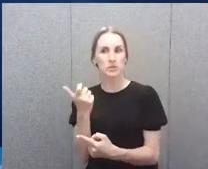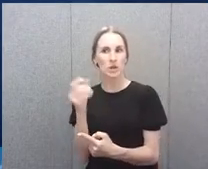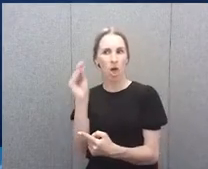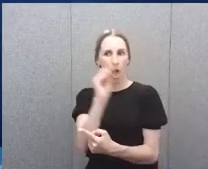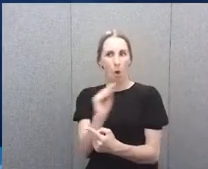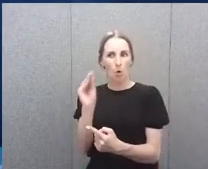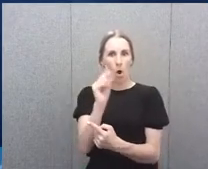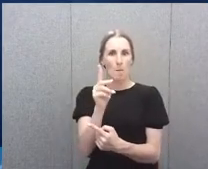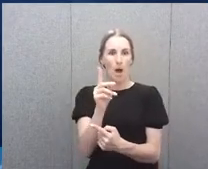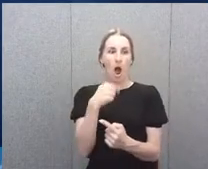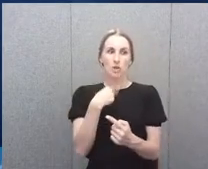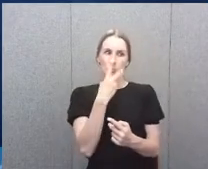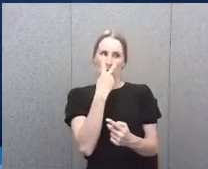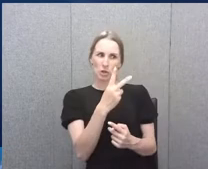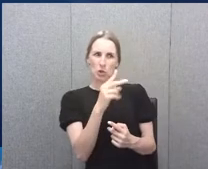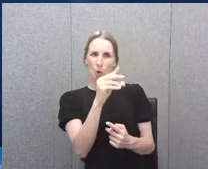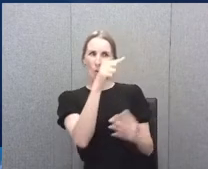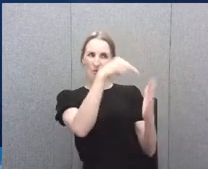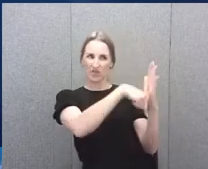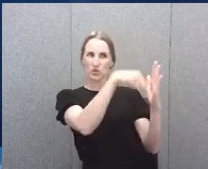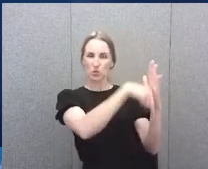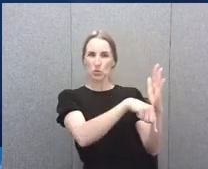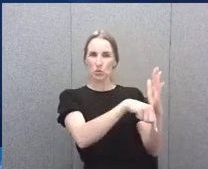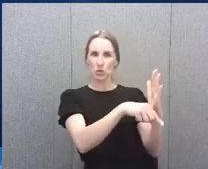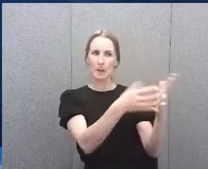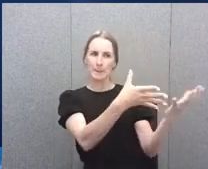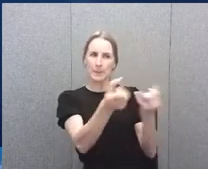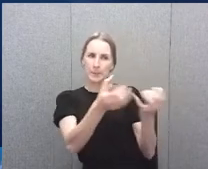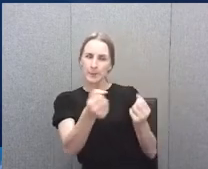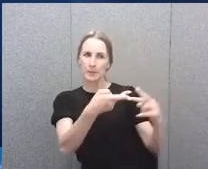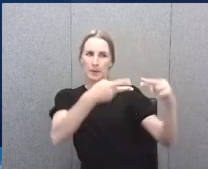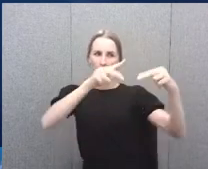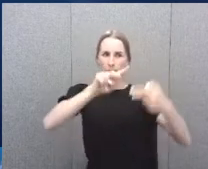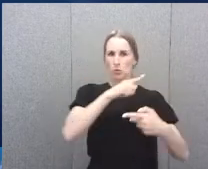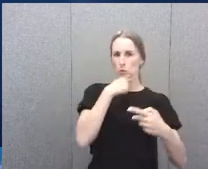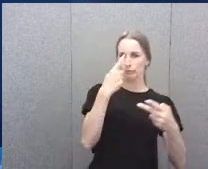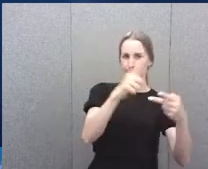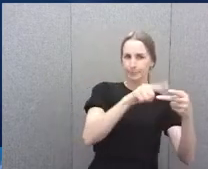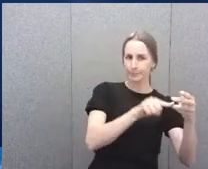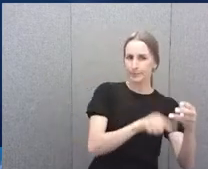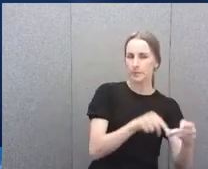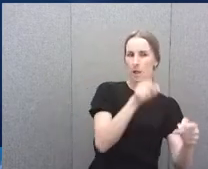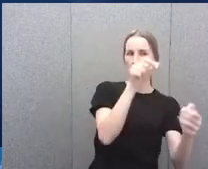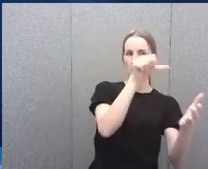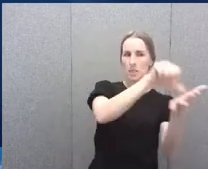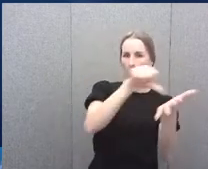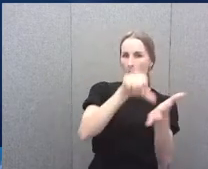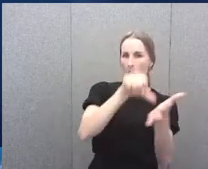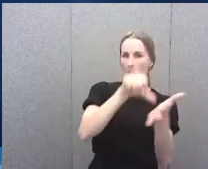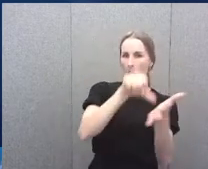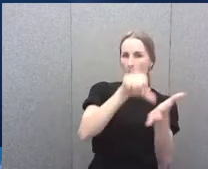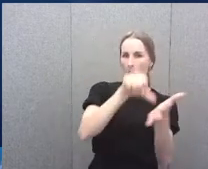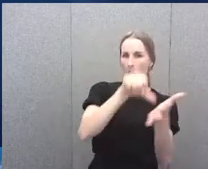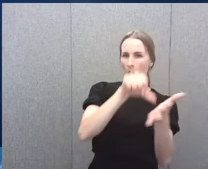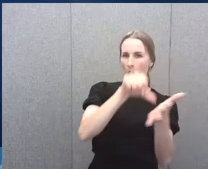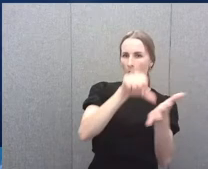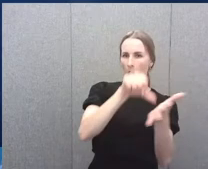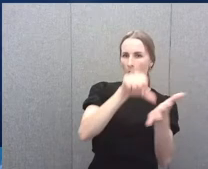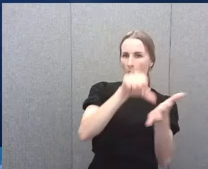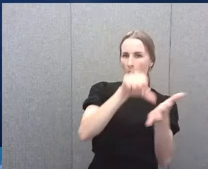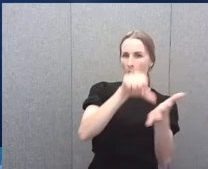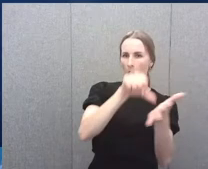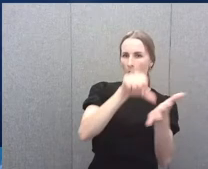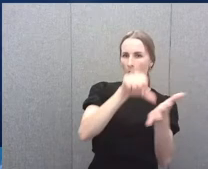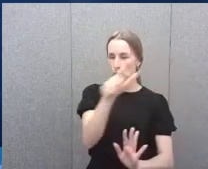Женщины Беларуси очаровали всю Европу. И здесь, в парламенте, мы приняли не одну важную резолюцию. И